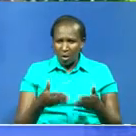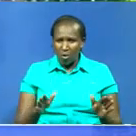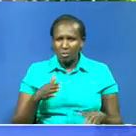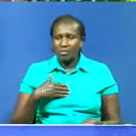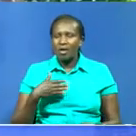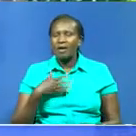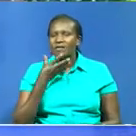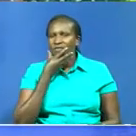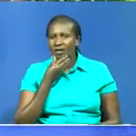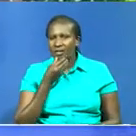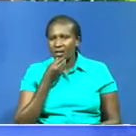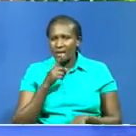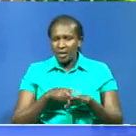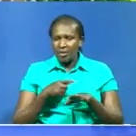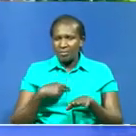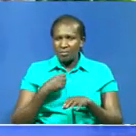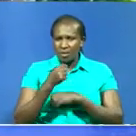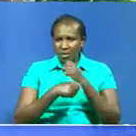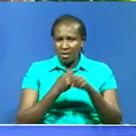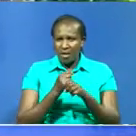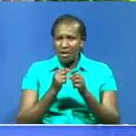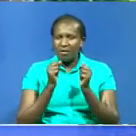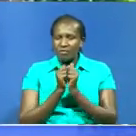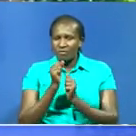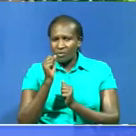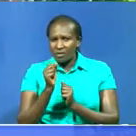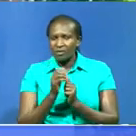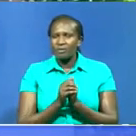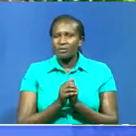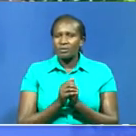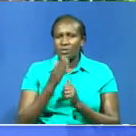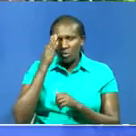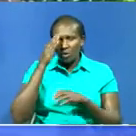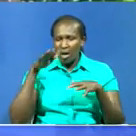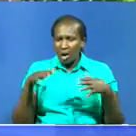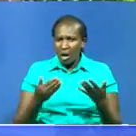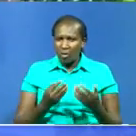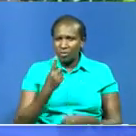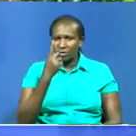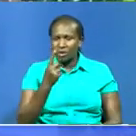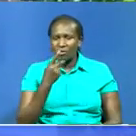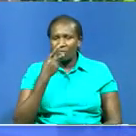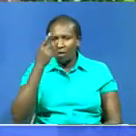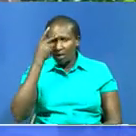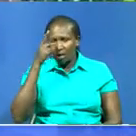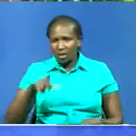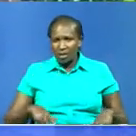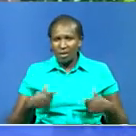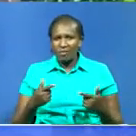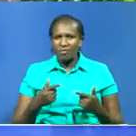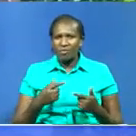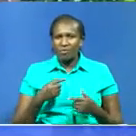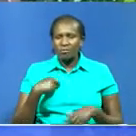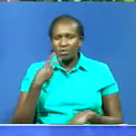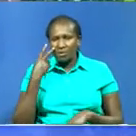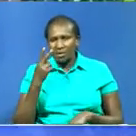14, going to 15. So nilikuwa na hiyo background ya kujua how single parents live. So I could see my